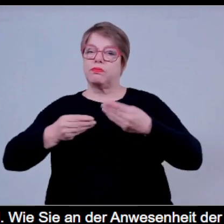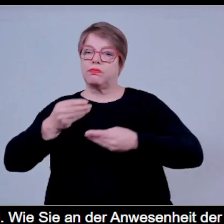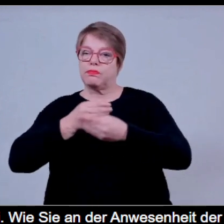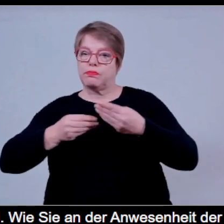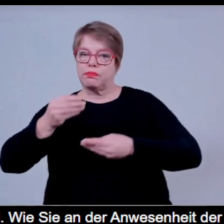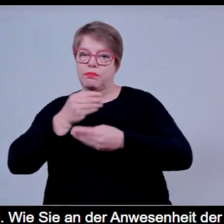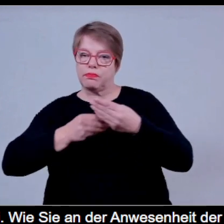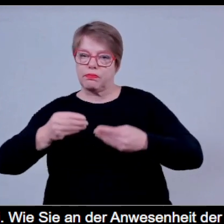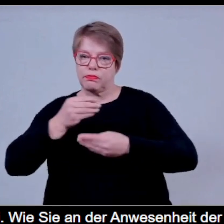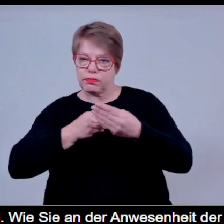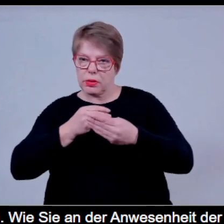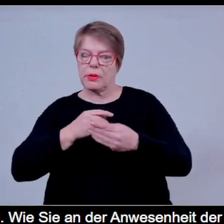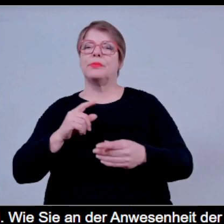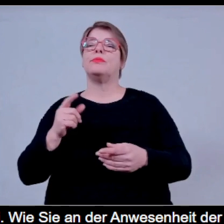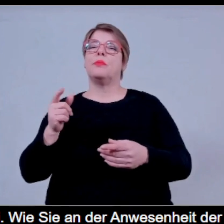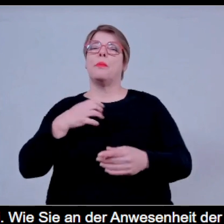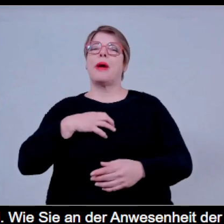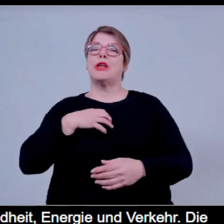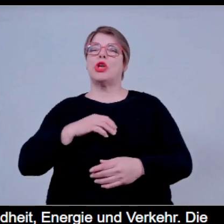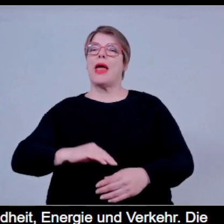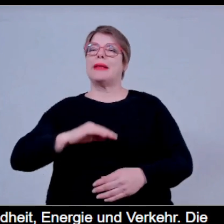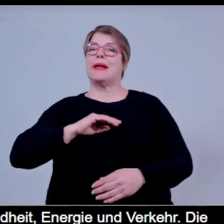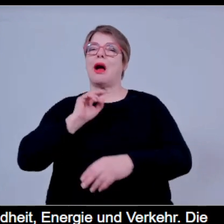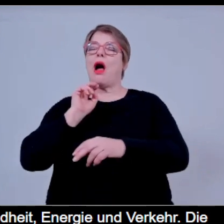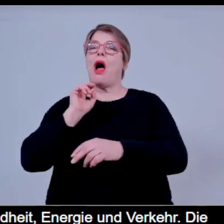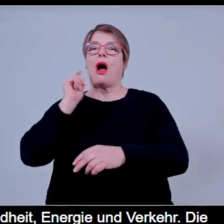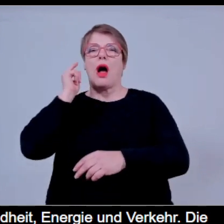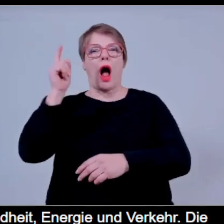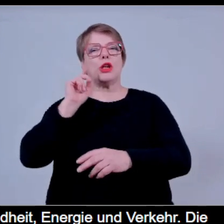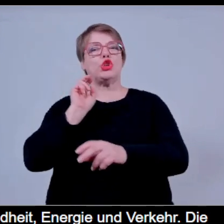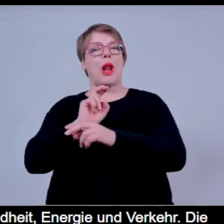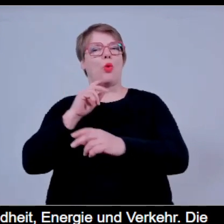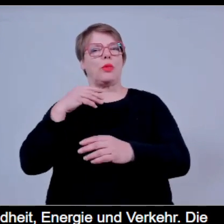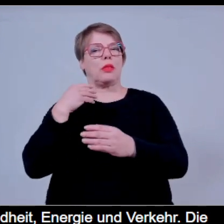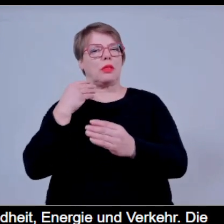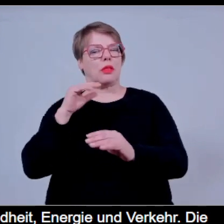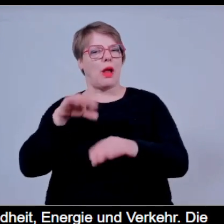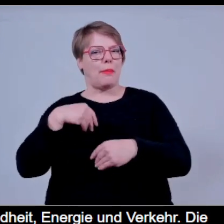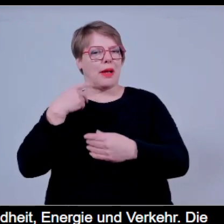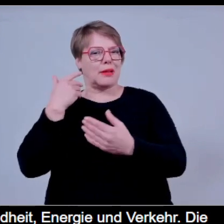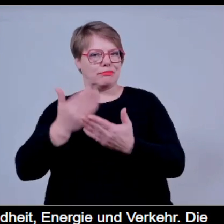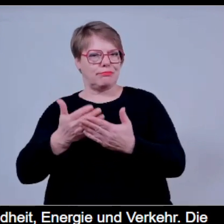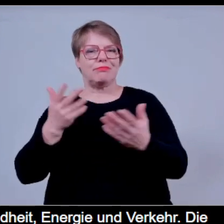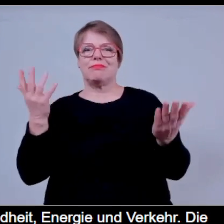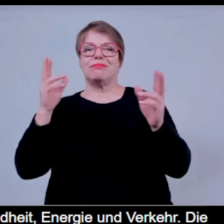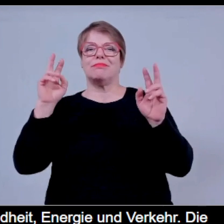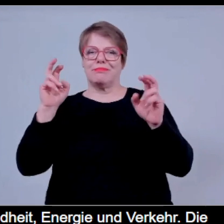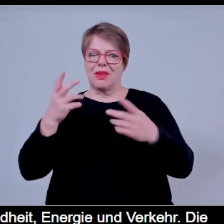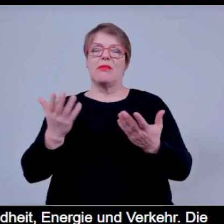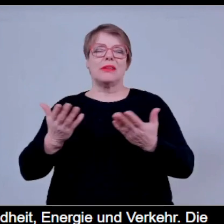letzten Jahr verschiedene Papiere, schwerpunktmäßig damals noch Corona verfasst hat, in diesem Jahr zu anderen Themen,